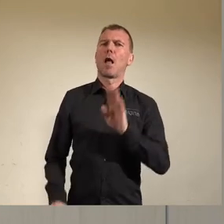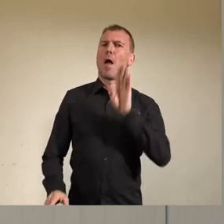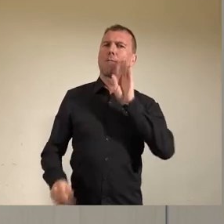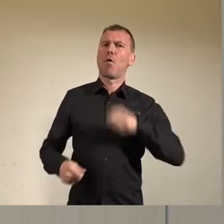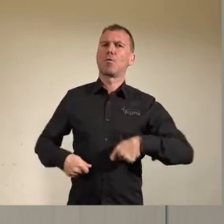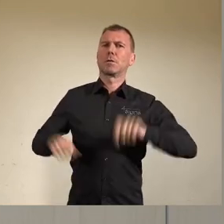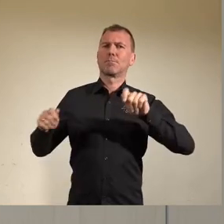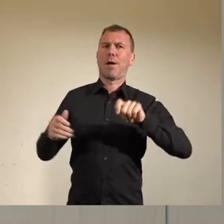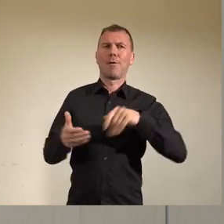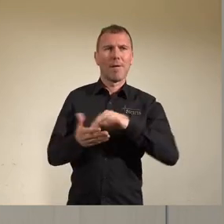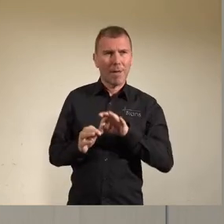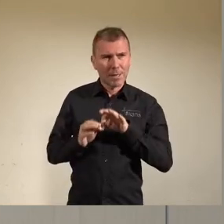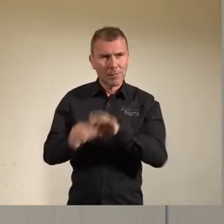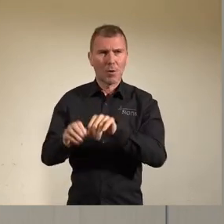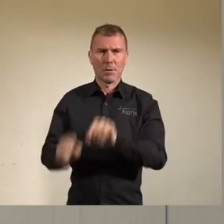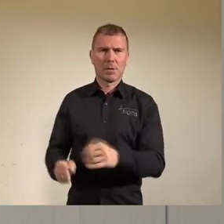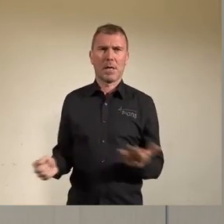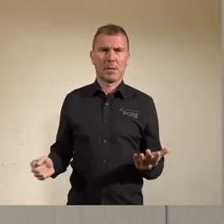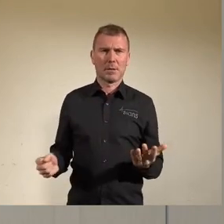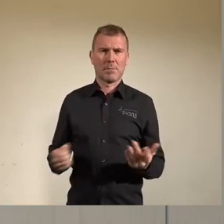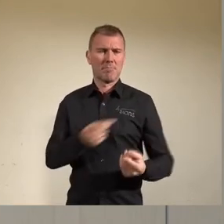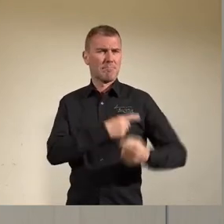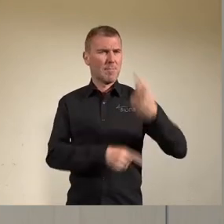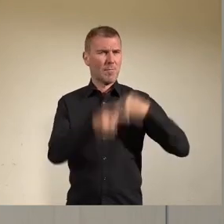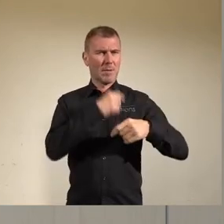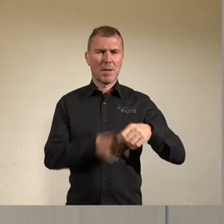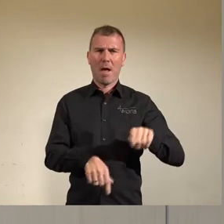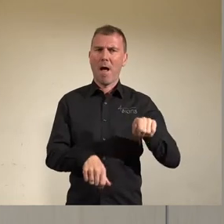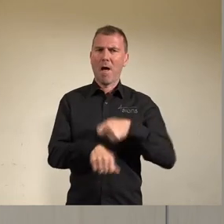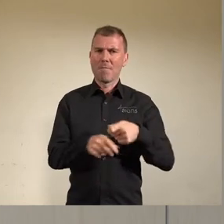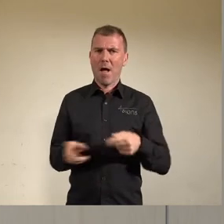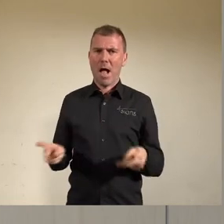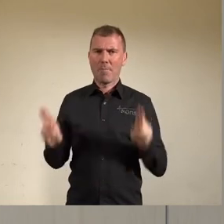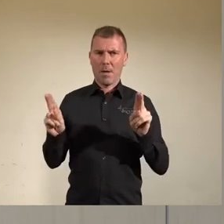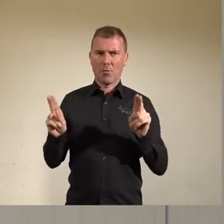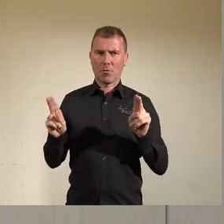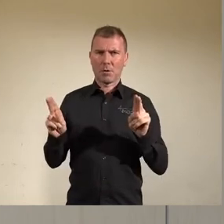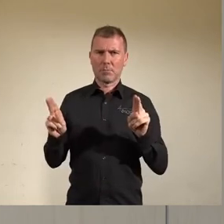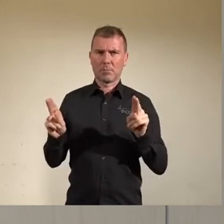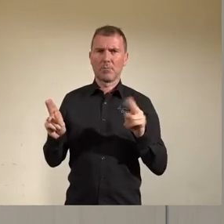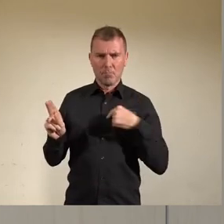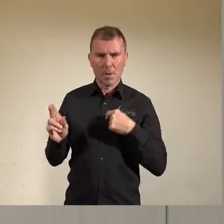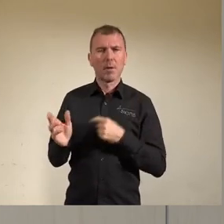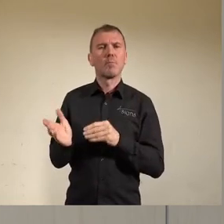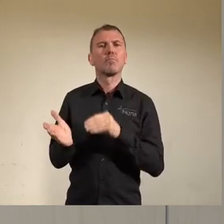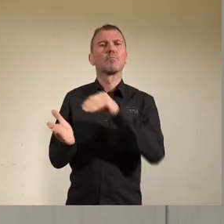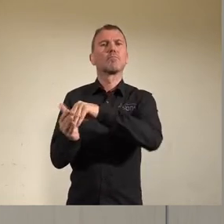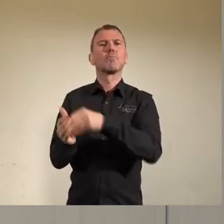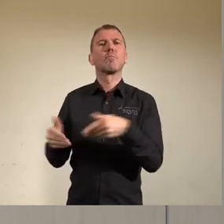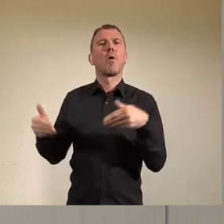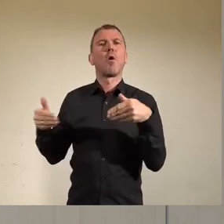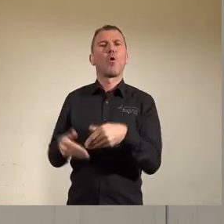Wohnungsbau fortgesetzt werden kann. Wir haben in der vergangenen Wahlperiode die Weichen dafür gestellt mit der Gründung